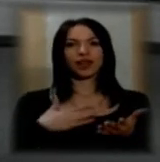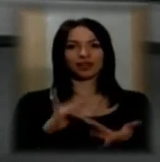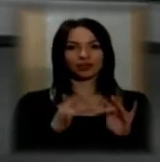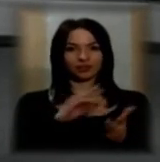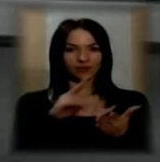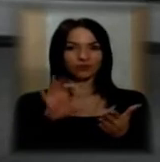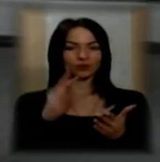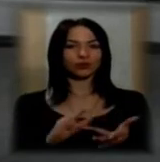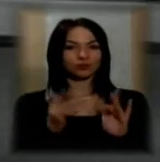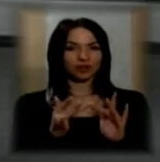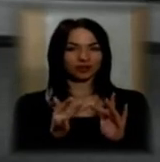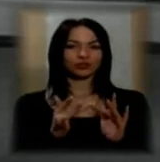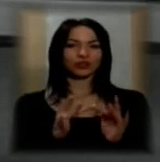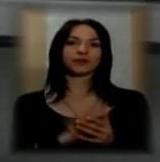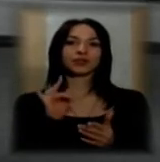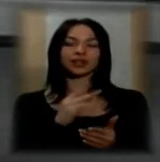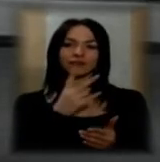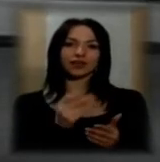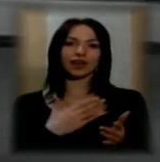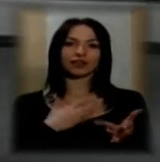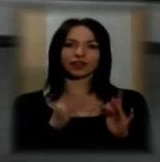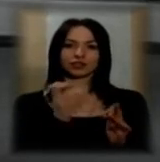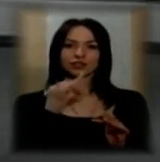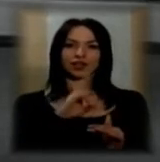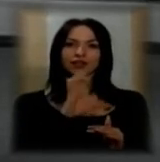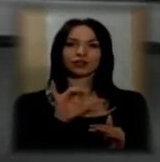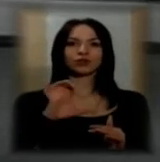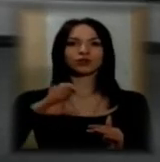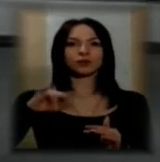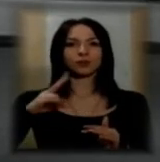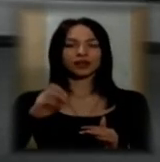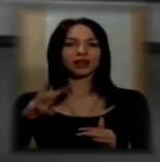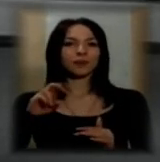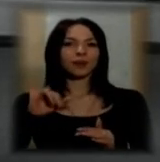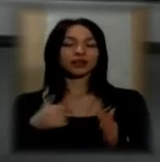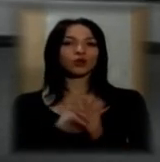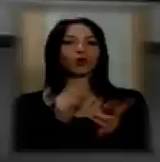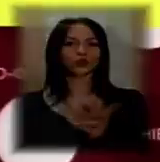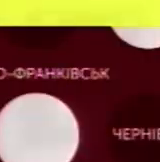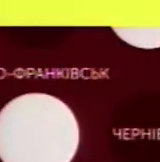Українське радіо Херсон та заходьте на наш сайт КС Суспільне медіа. До зустрічі о 19:00.